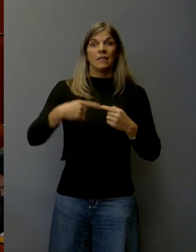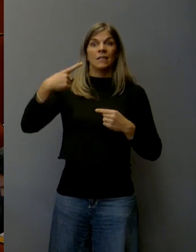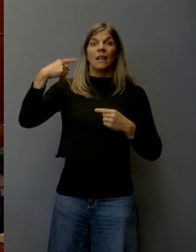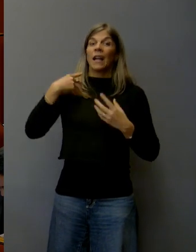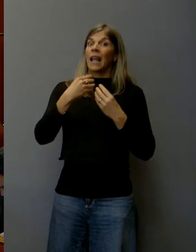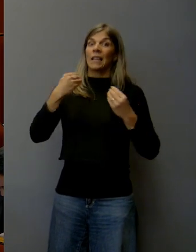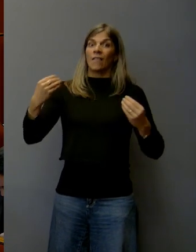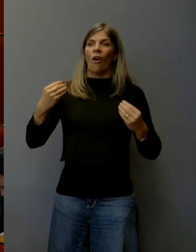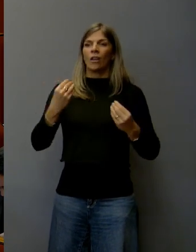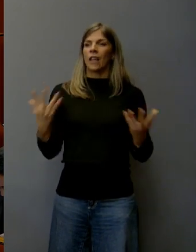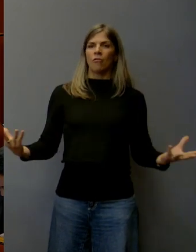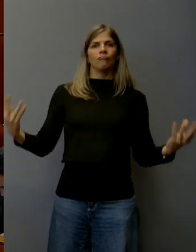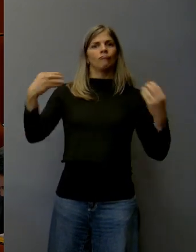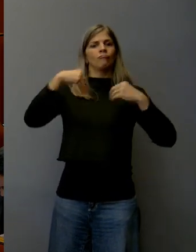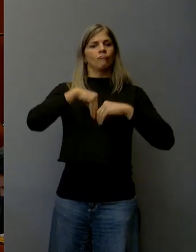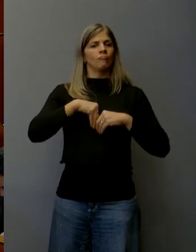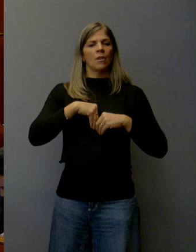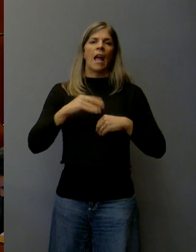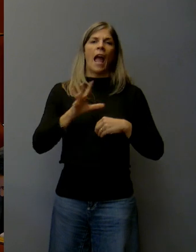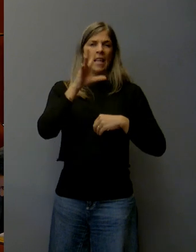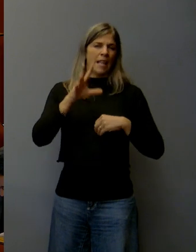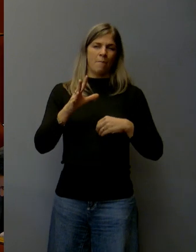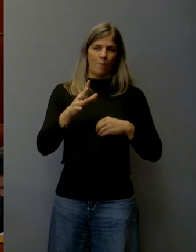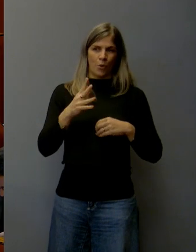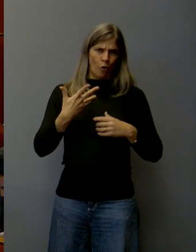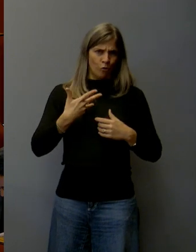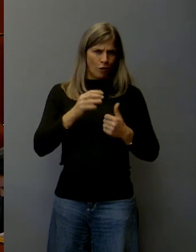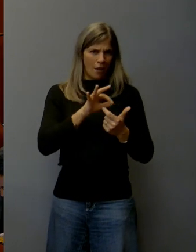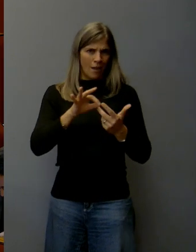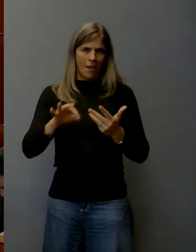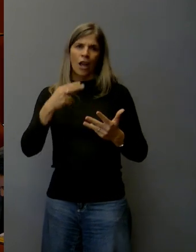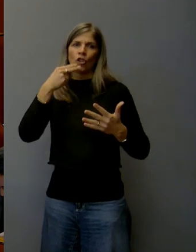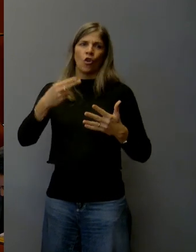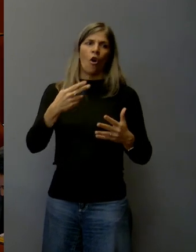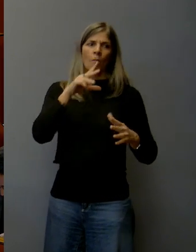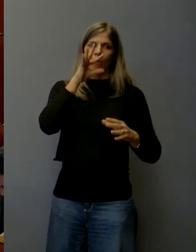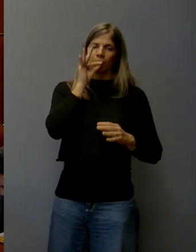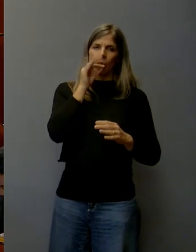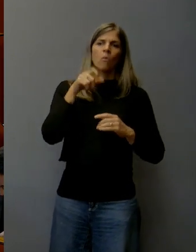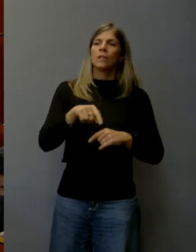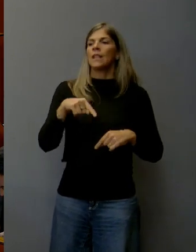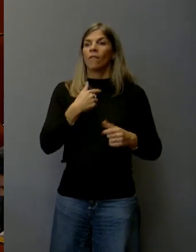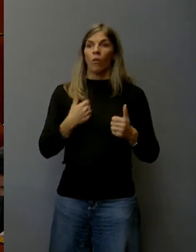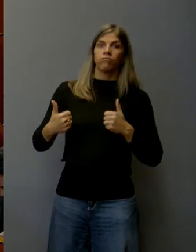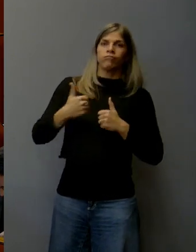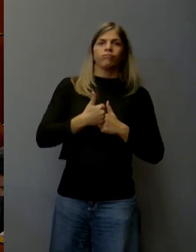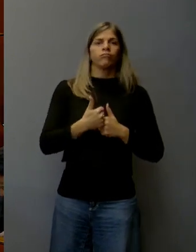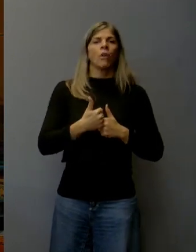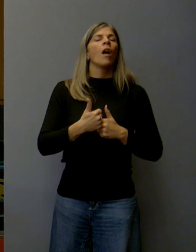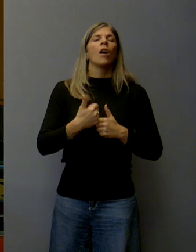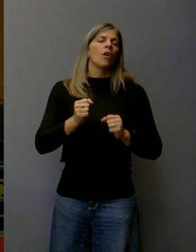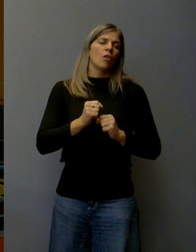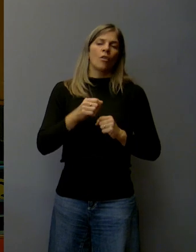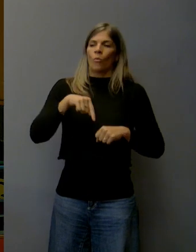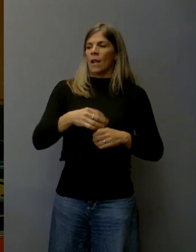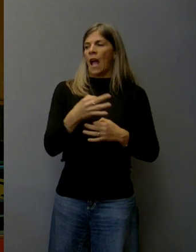non faccio l'elenco perché non si aprirebbe una grande polemica ma la concentrazione di poteri non fa bene a quest'aula Ma neanche a lei